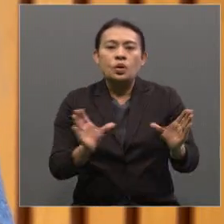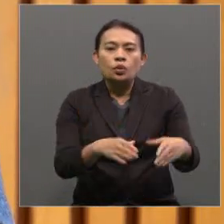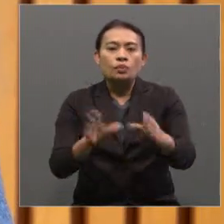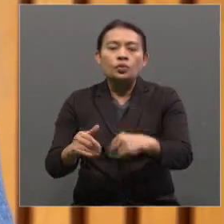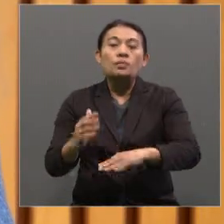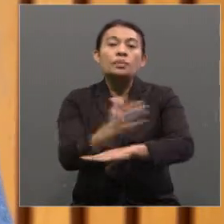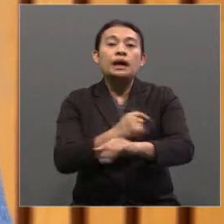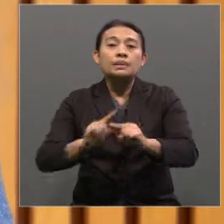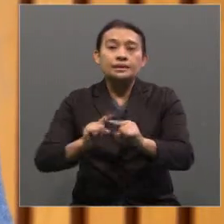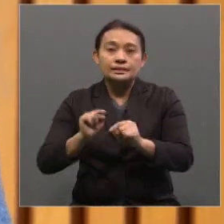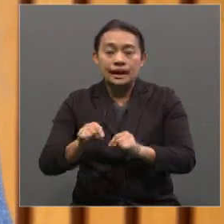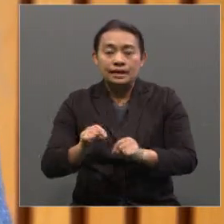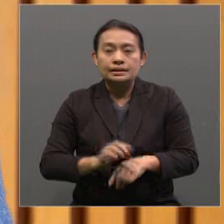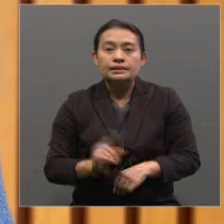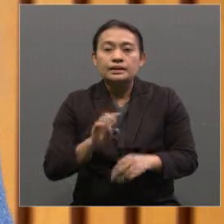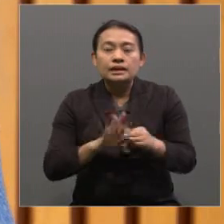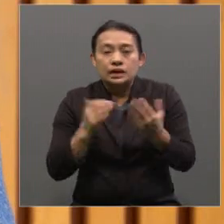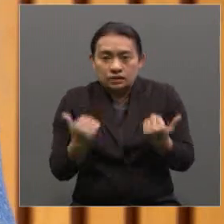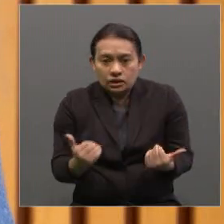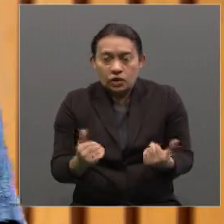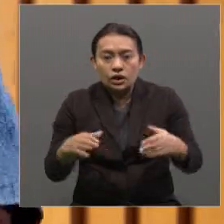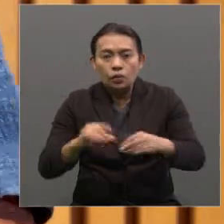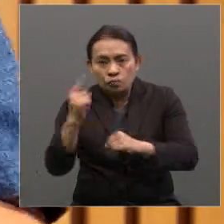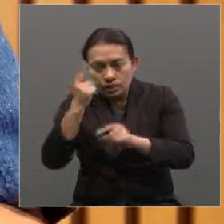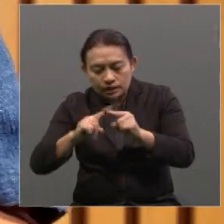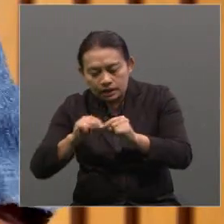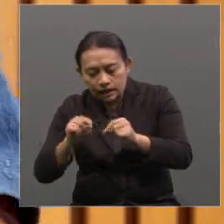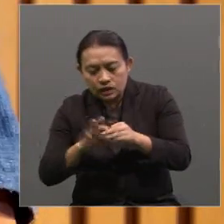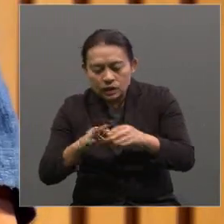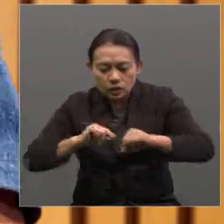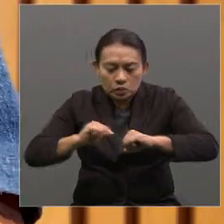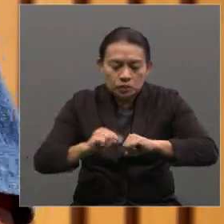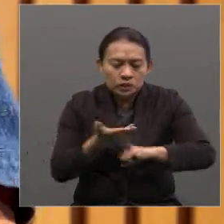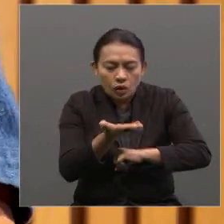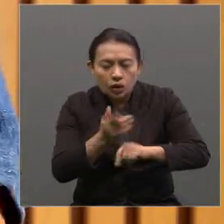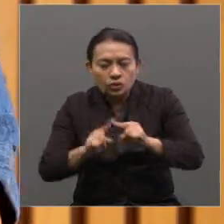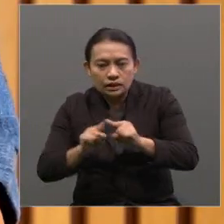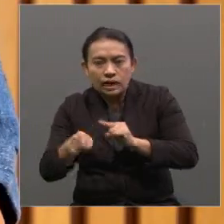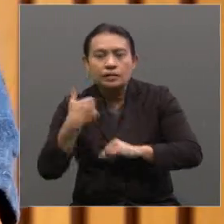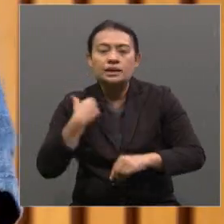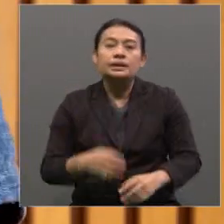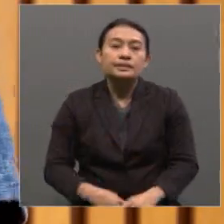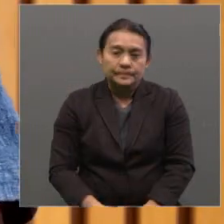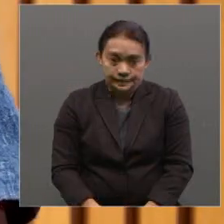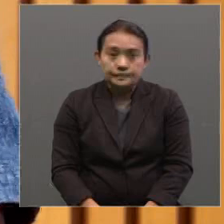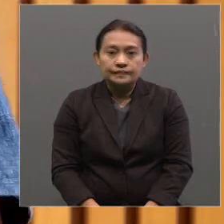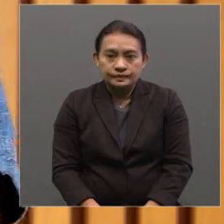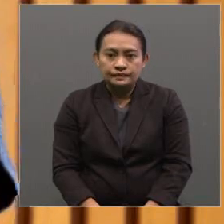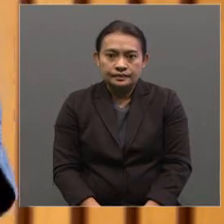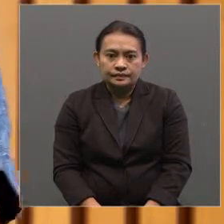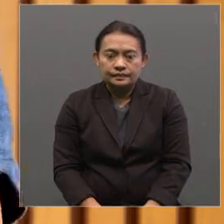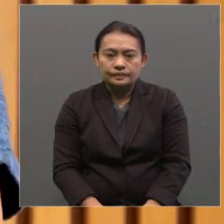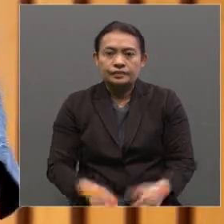องเนี่ยถูกเรียกร้องอยู่ในขณะนี ้ ใช่ไหมครับมันอาจจะมาแปลมันอาจจะมาผ่านคำว่าอะ